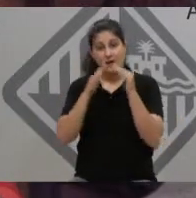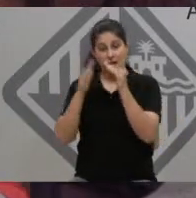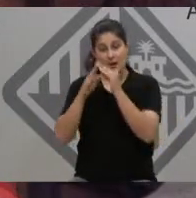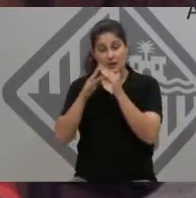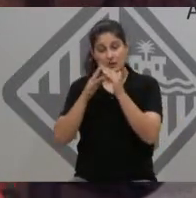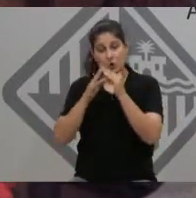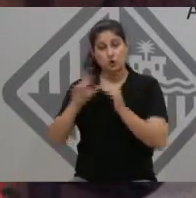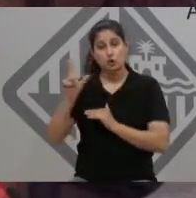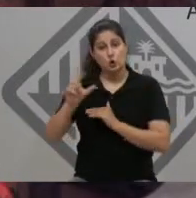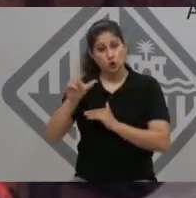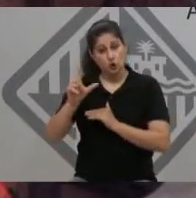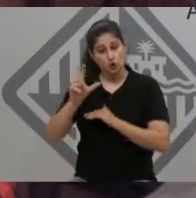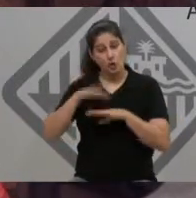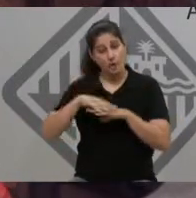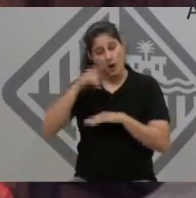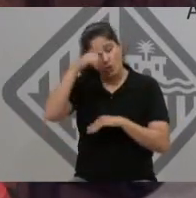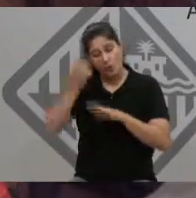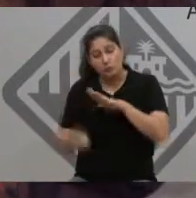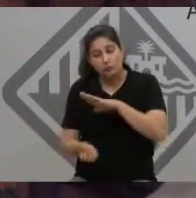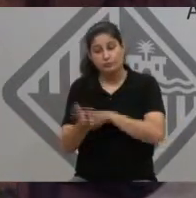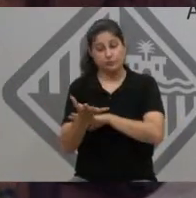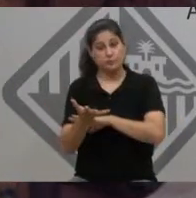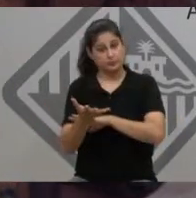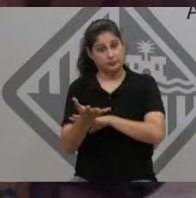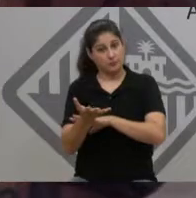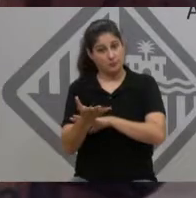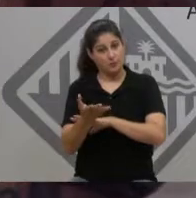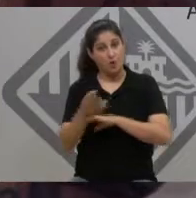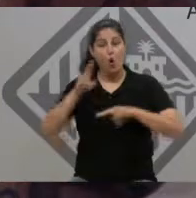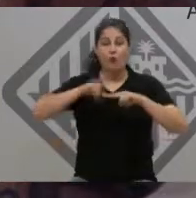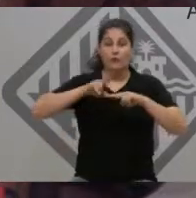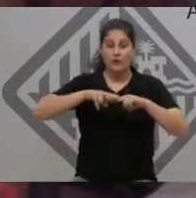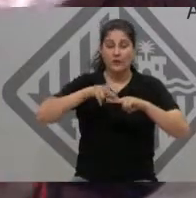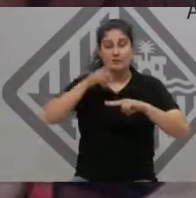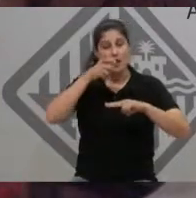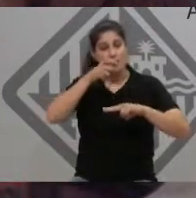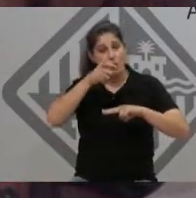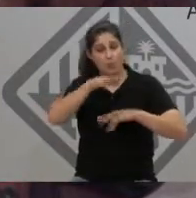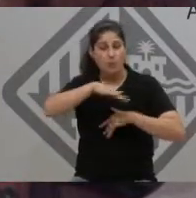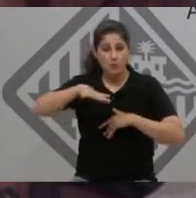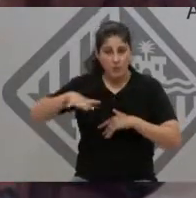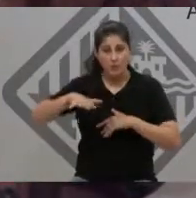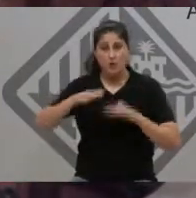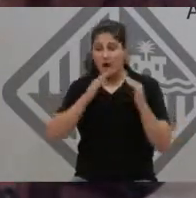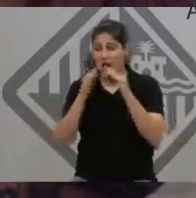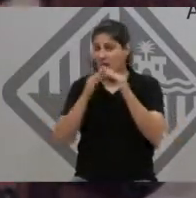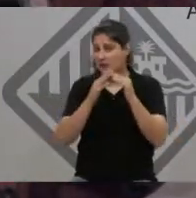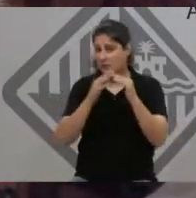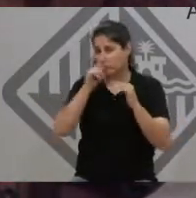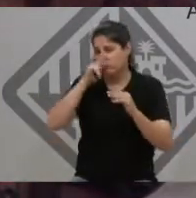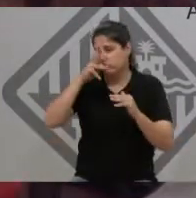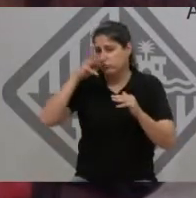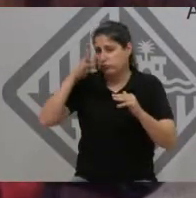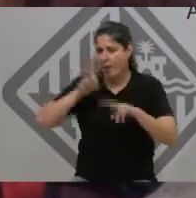Llàtzer com a centre de creació cultural i creació de festes populars. Bé, sabeu que són unes cases que fa molts anys es